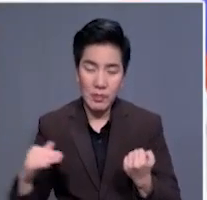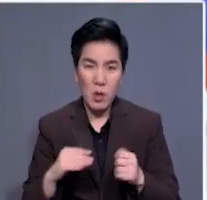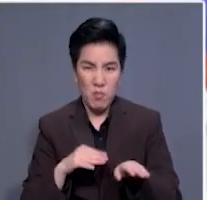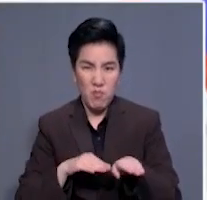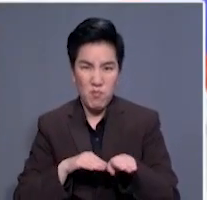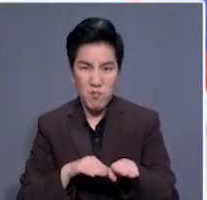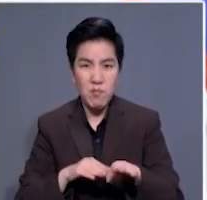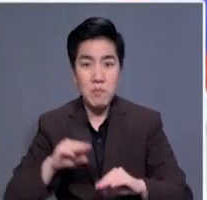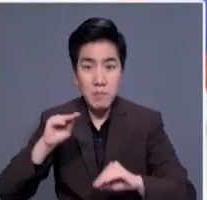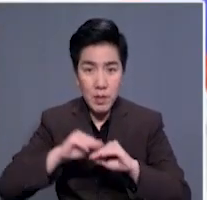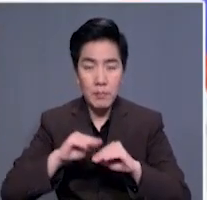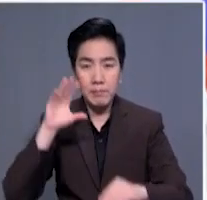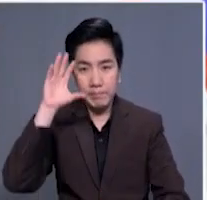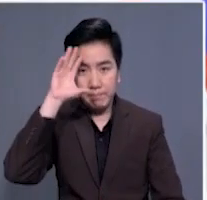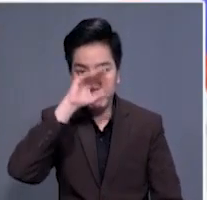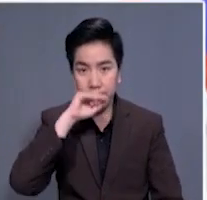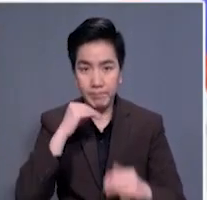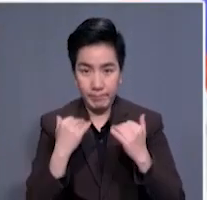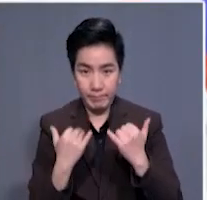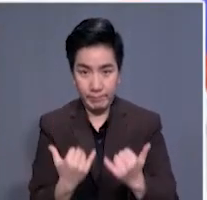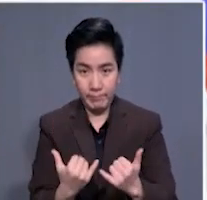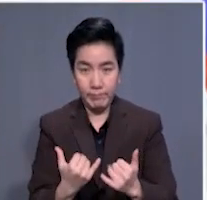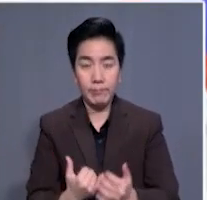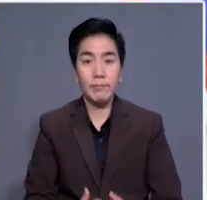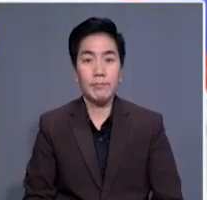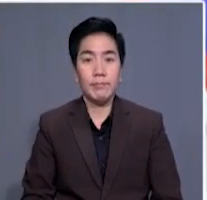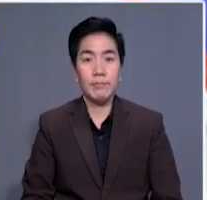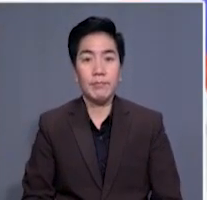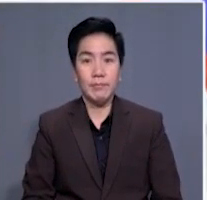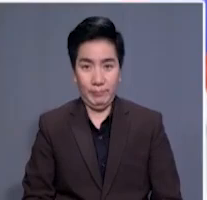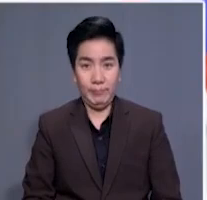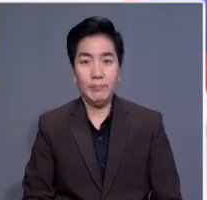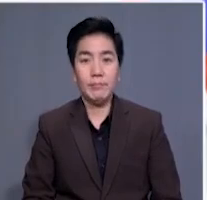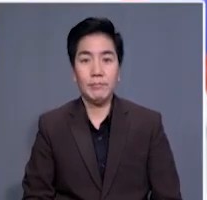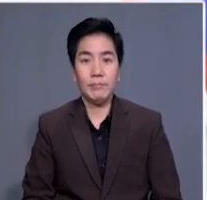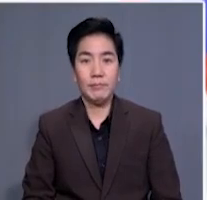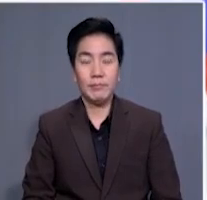าแน่นอีกครั้งในช่วงค่ำของวันนี้ค่ะคุณวรรณสิริคุณเจษดาคะ ครับ